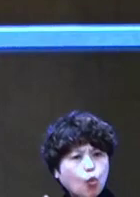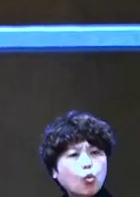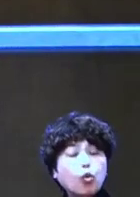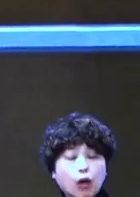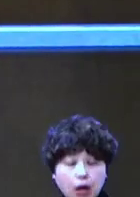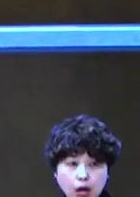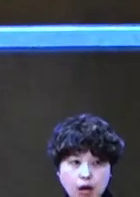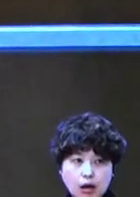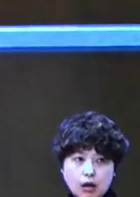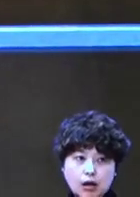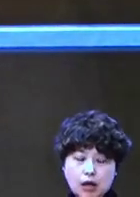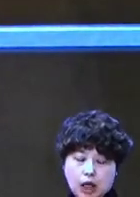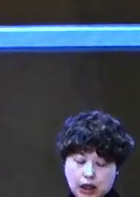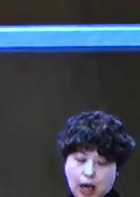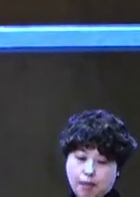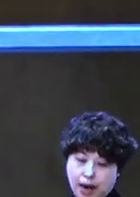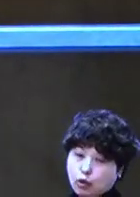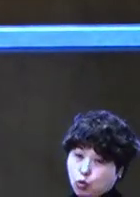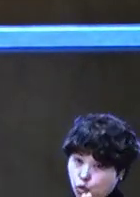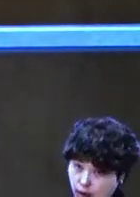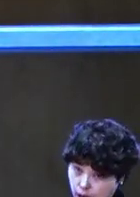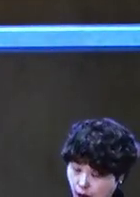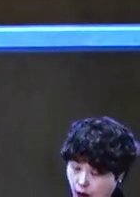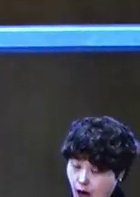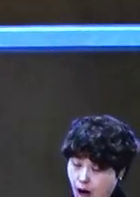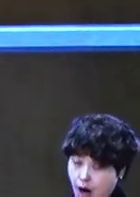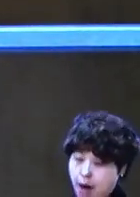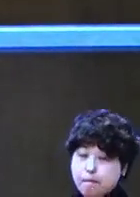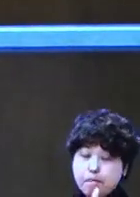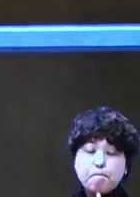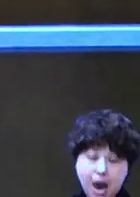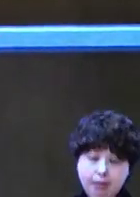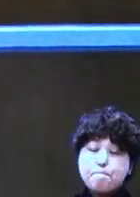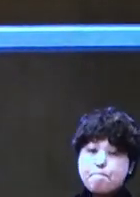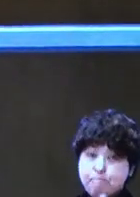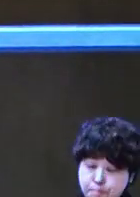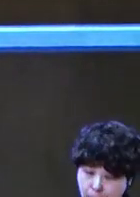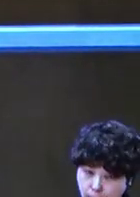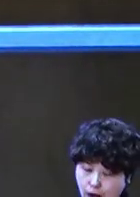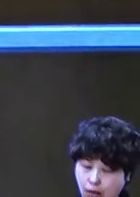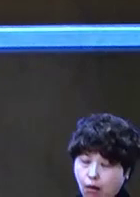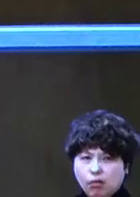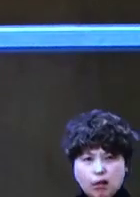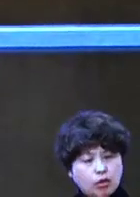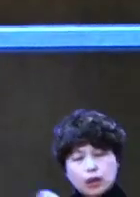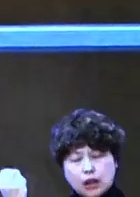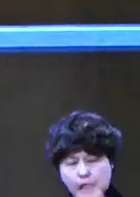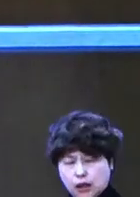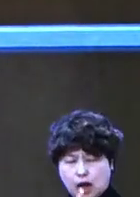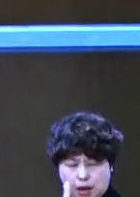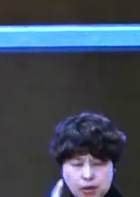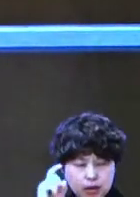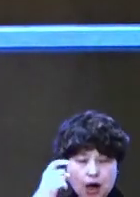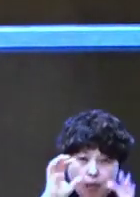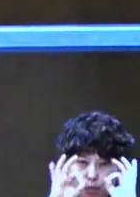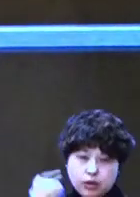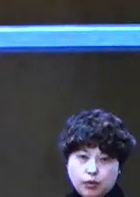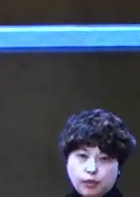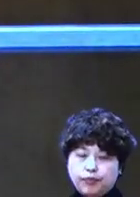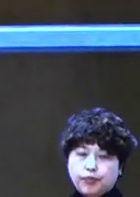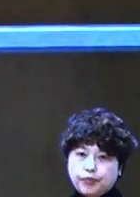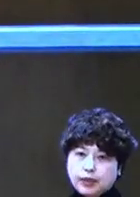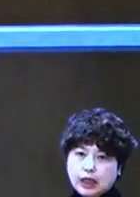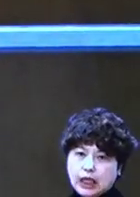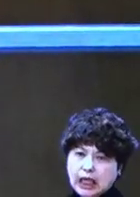일에만 정당성과 합리성을 부여하는 건 아닌지 다시 한번 생각해 보기 바랍니다. 개인 김동연이